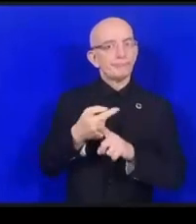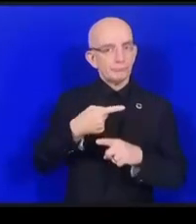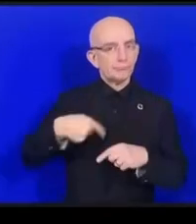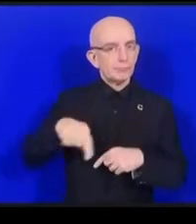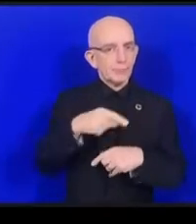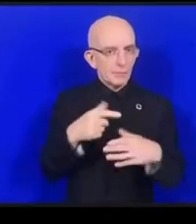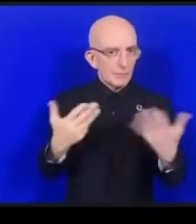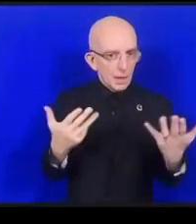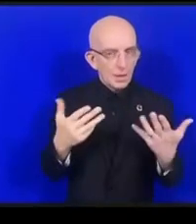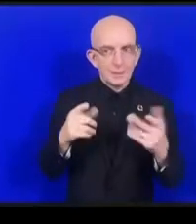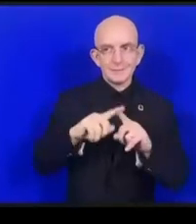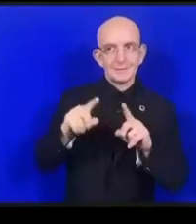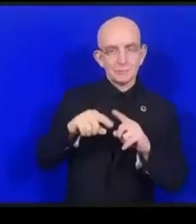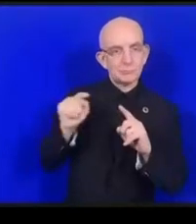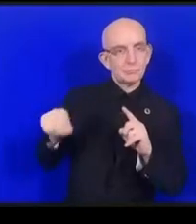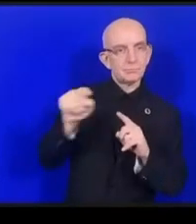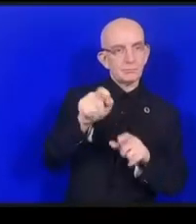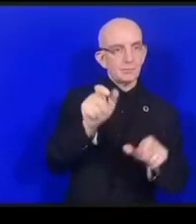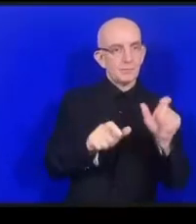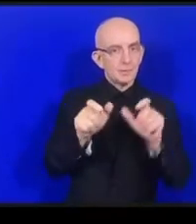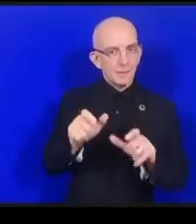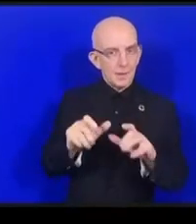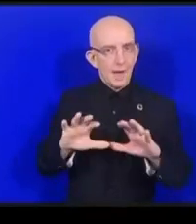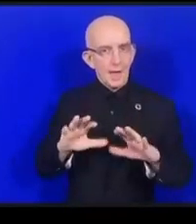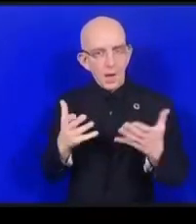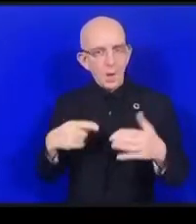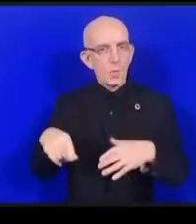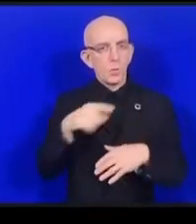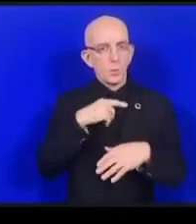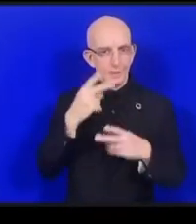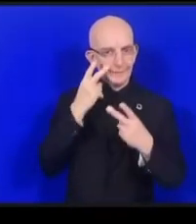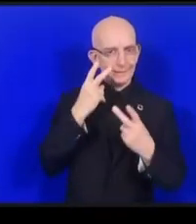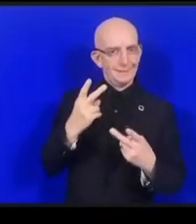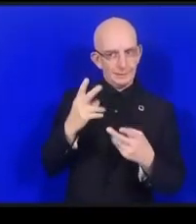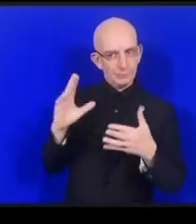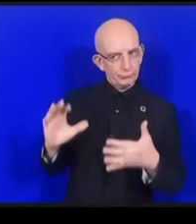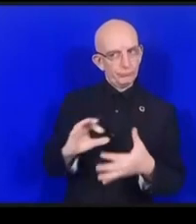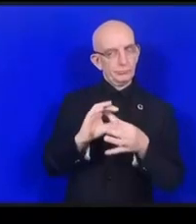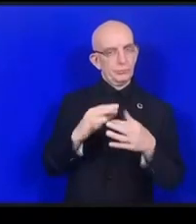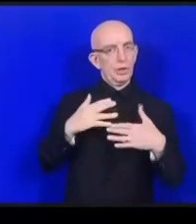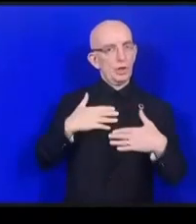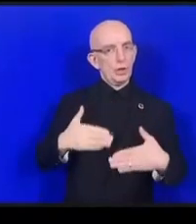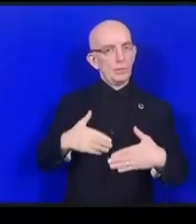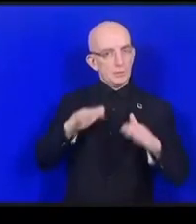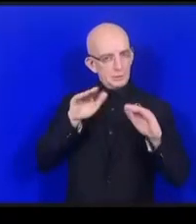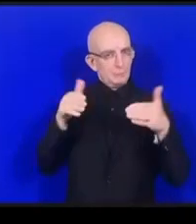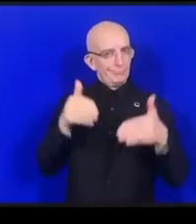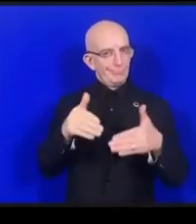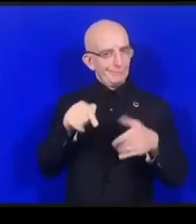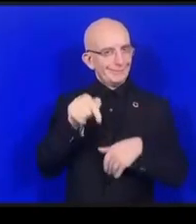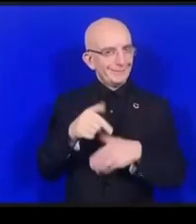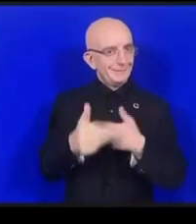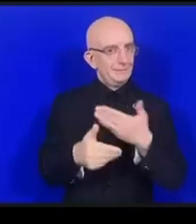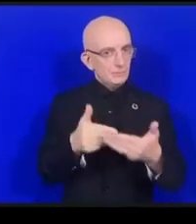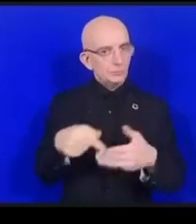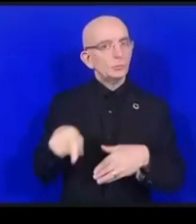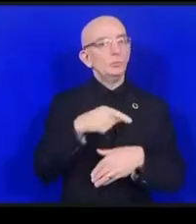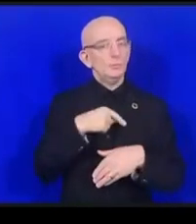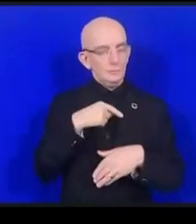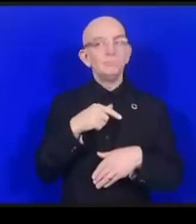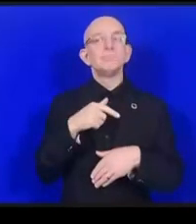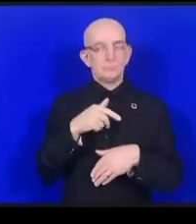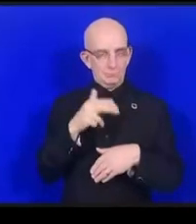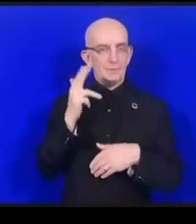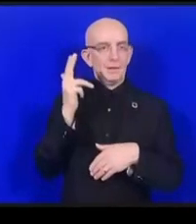человека во главу угла и По мере того как мы начали рассматривать этот Спектр ценностей